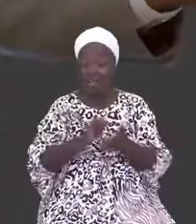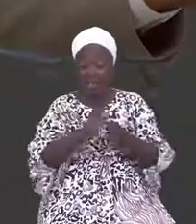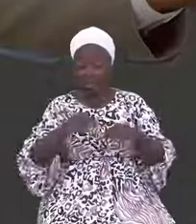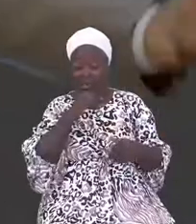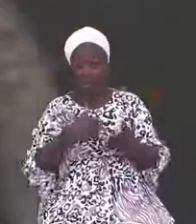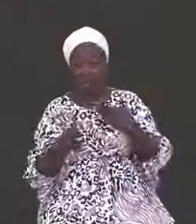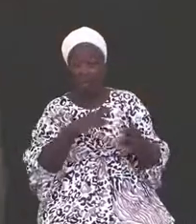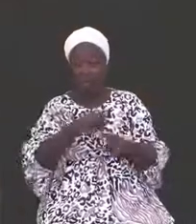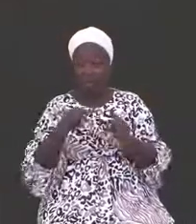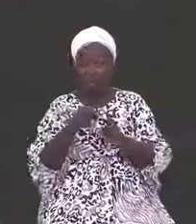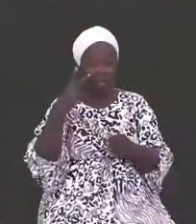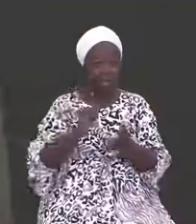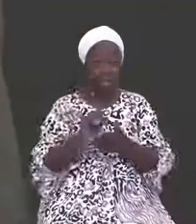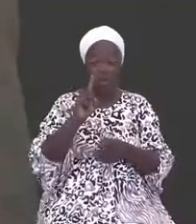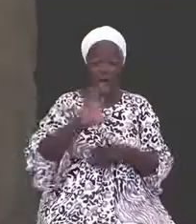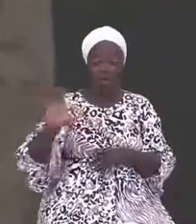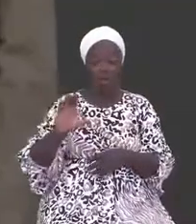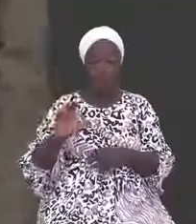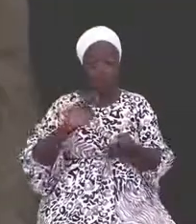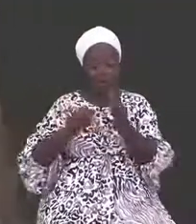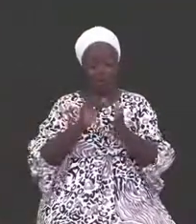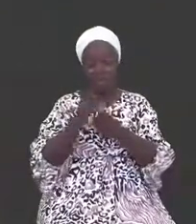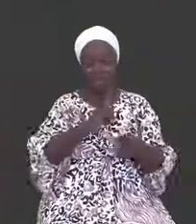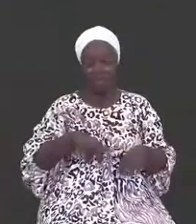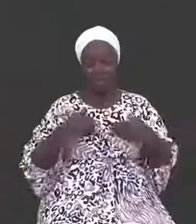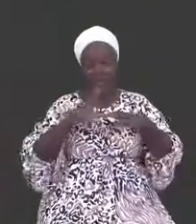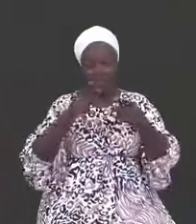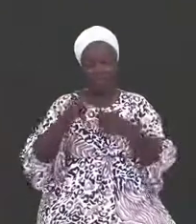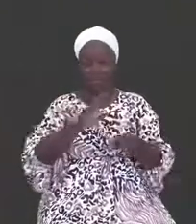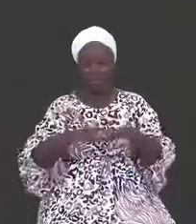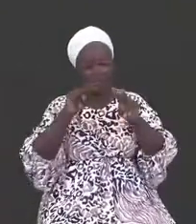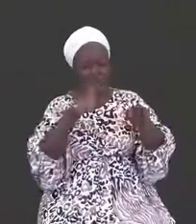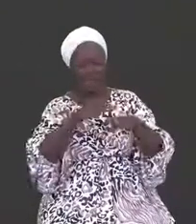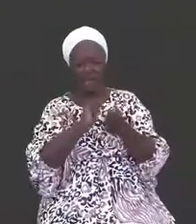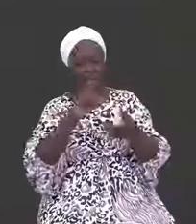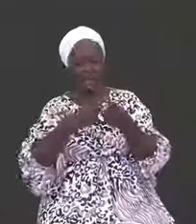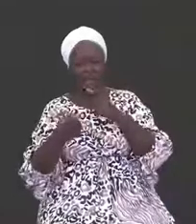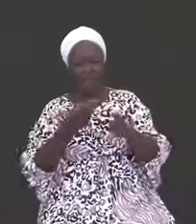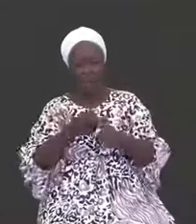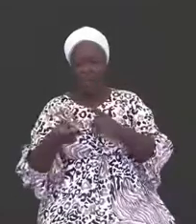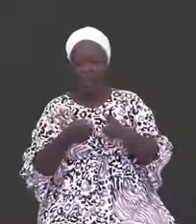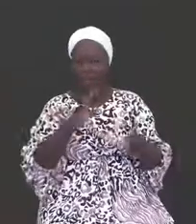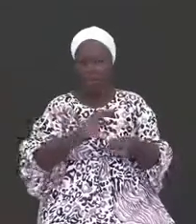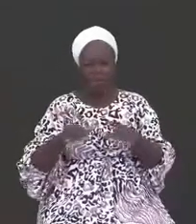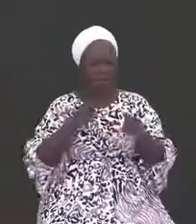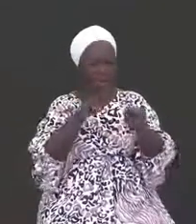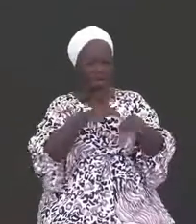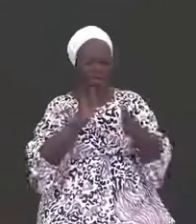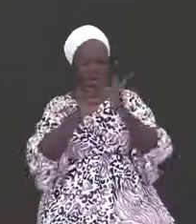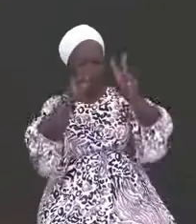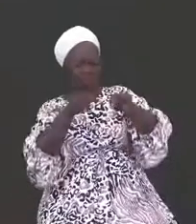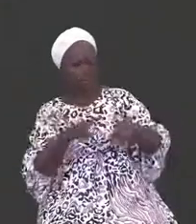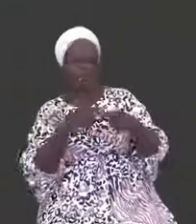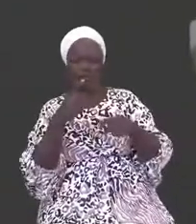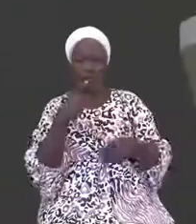vois les 100% que Dieu t'a donné, ne regarde pas les persécutions, ne regarde pas ce que les gens font